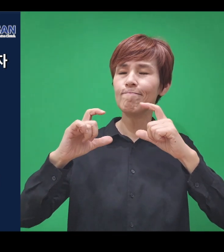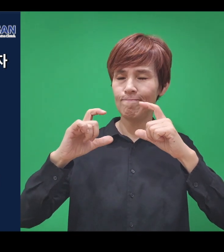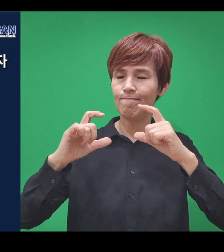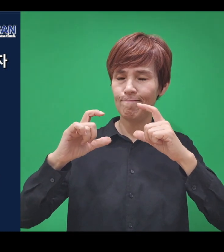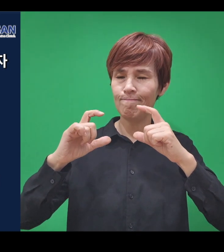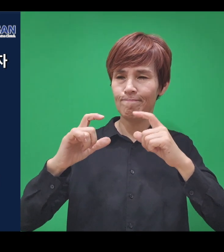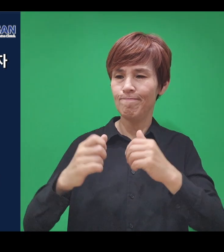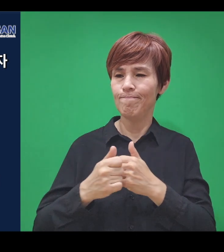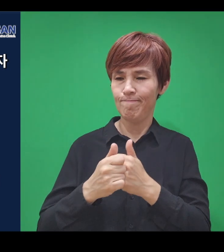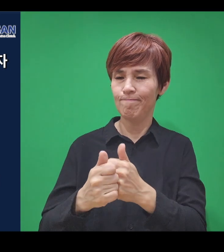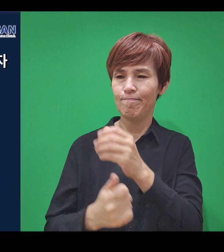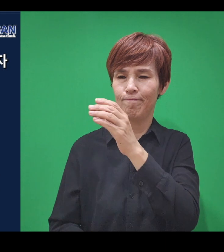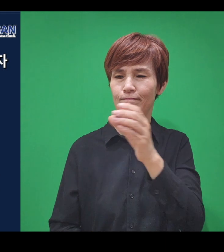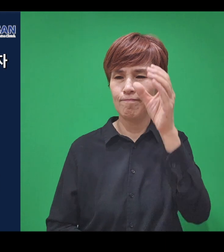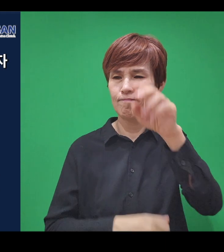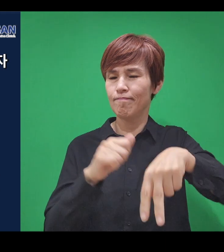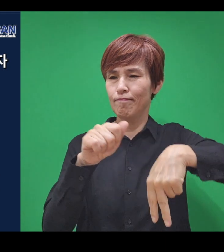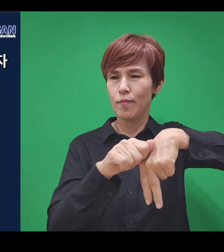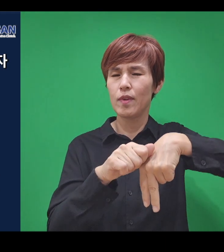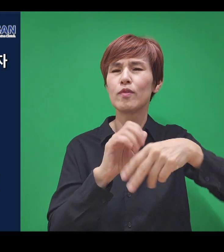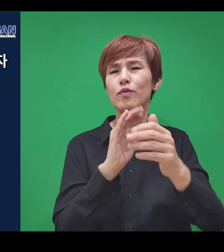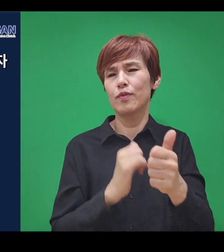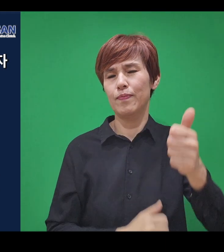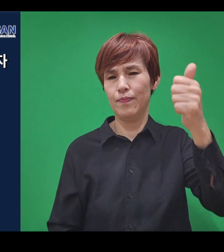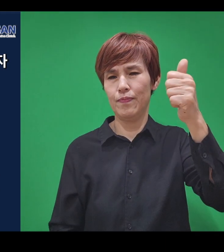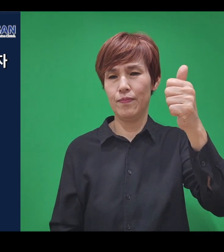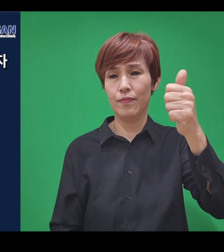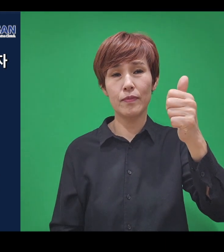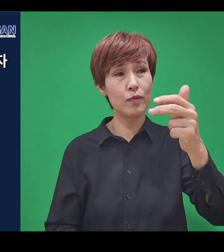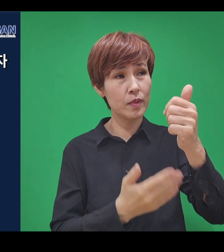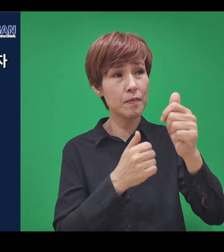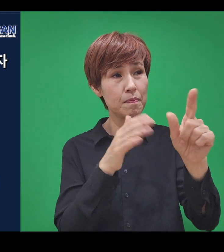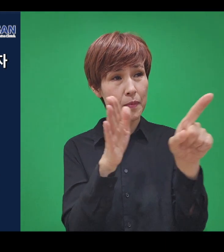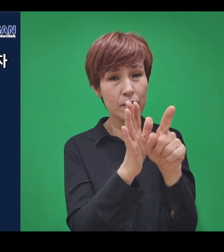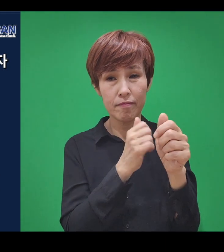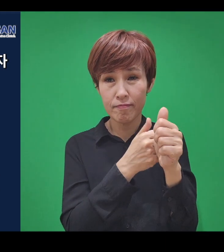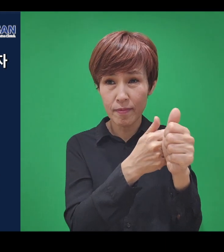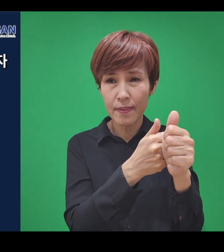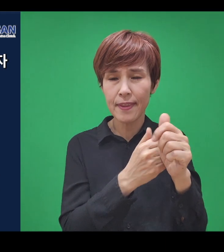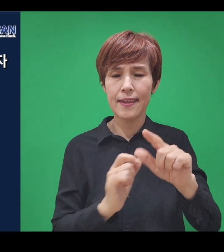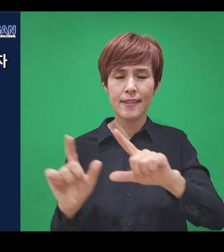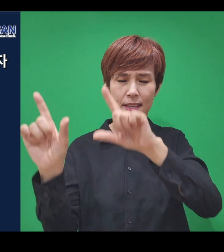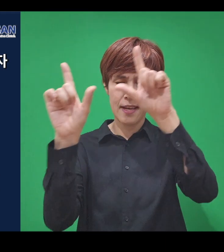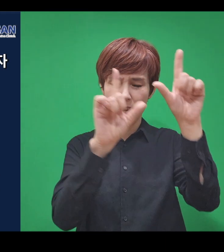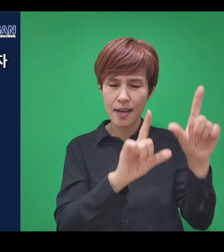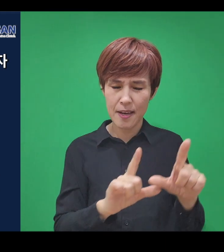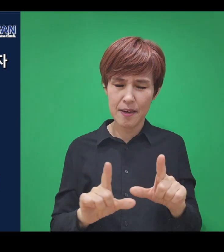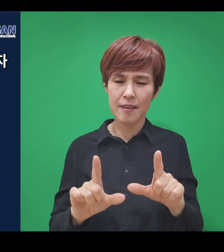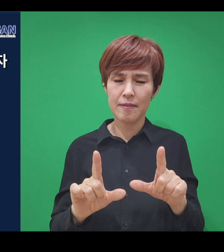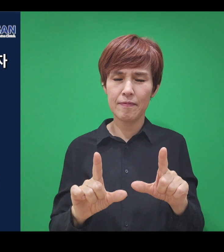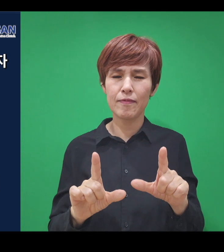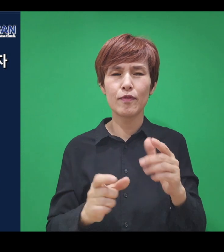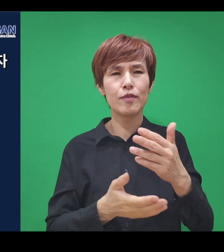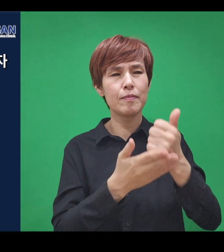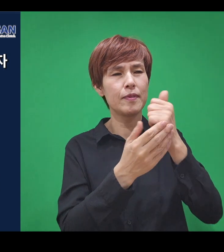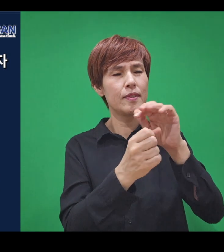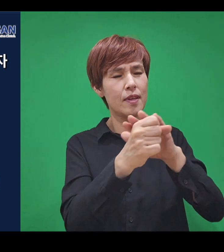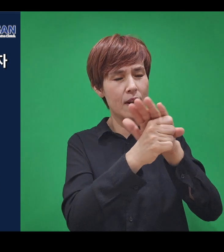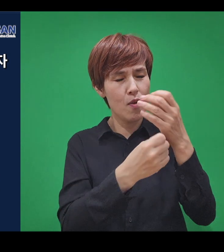주님만 믿고 따르며 내 삶의 하루하루가 주님 사랑에 대한 고백이 되도록 나를 순결하게